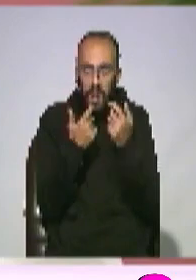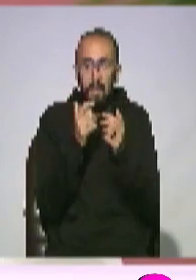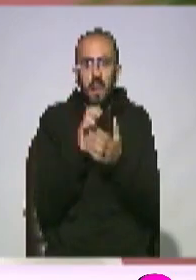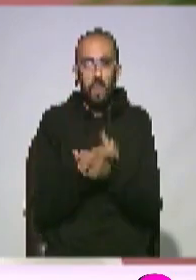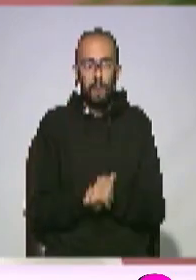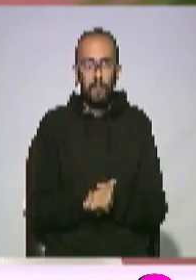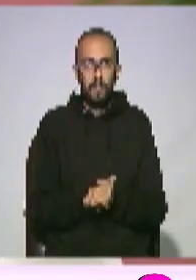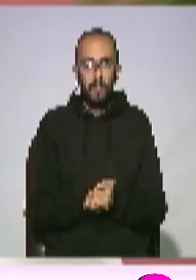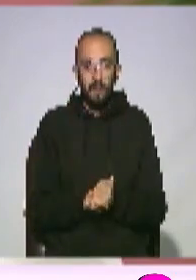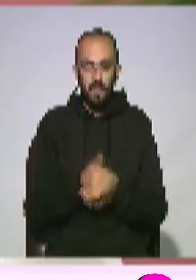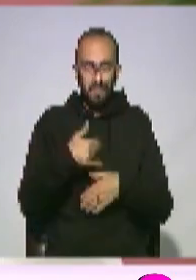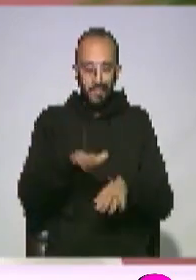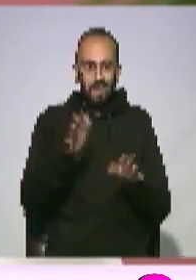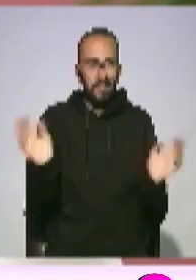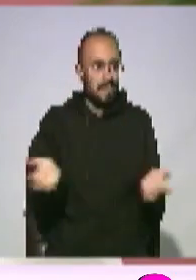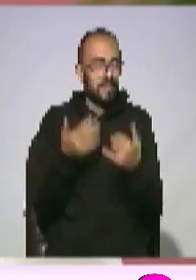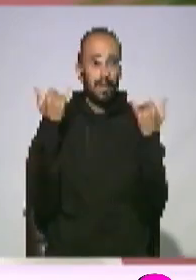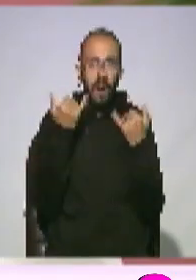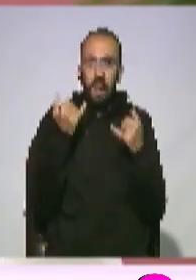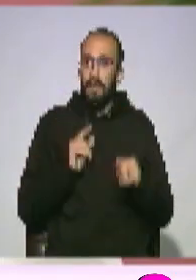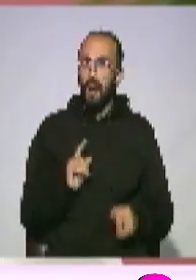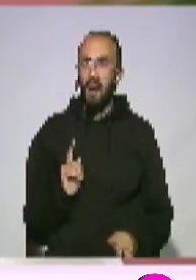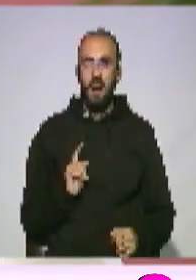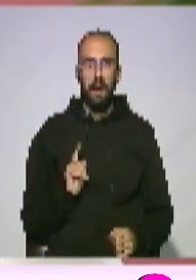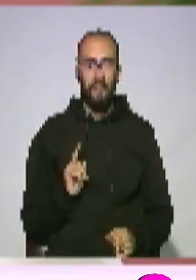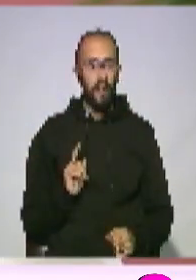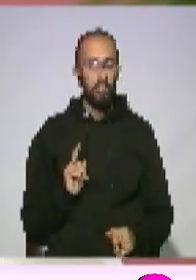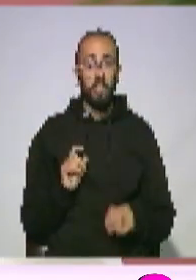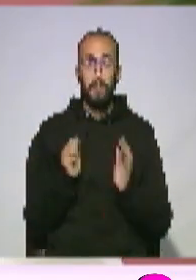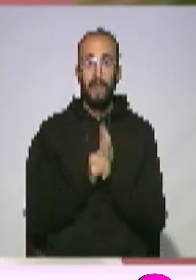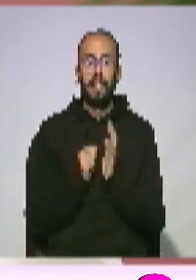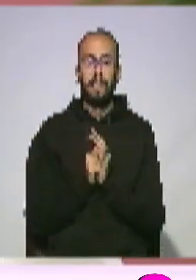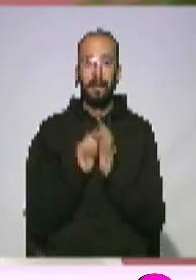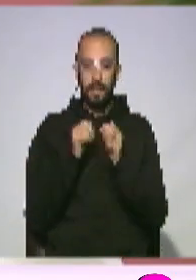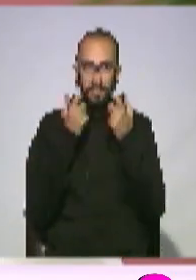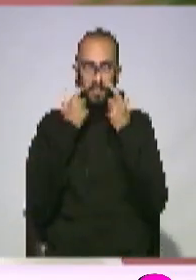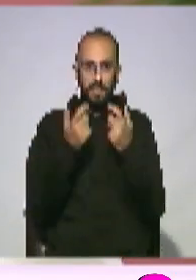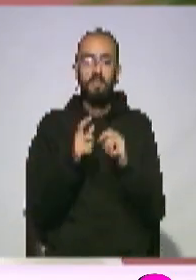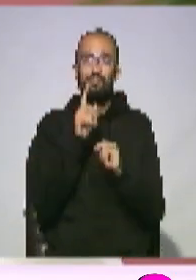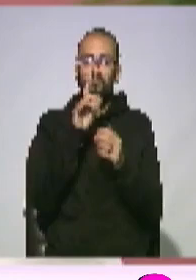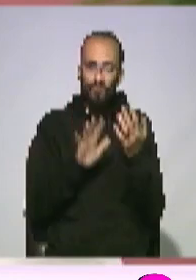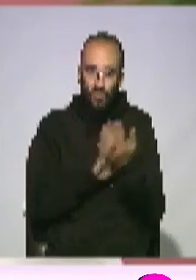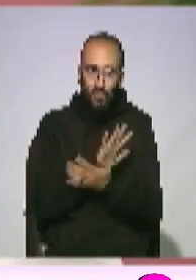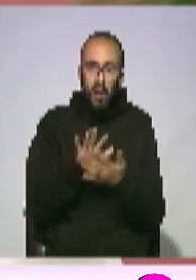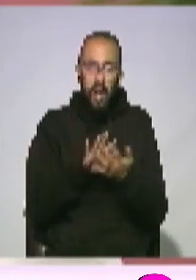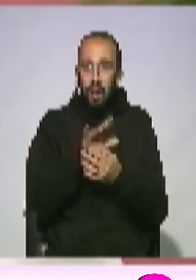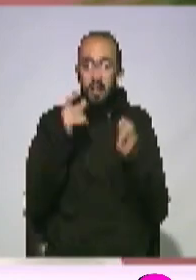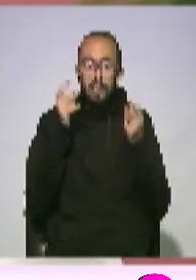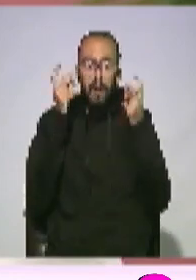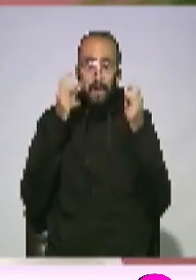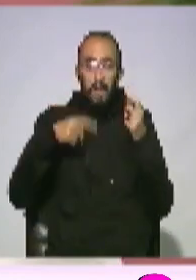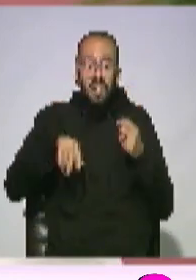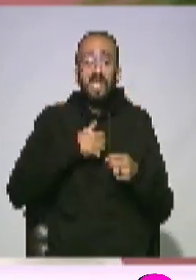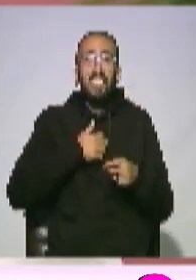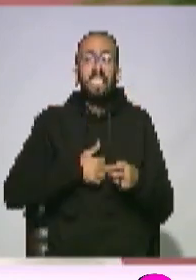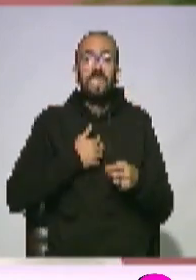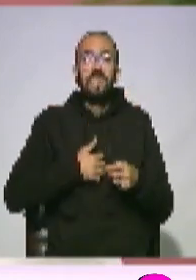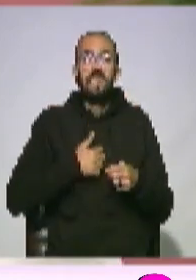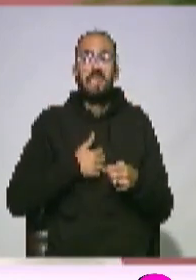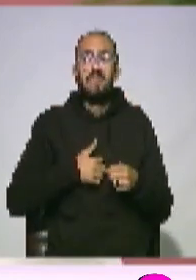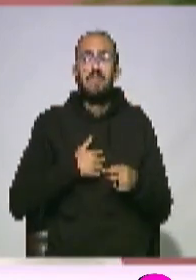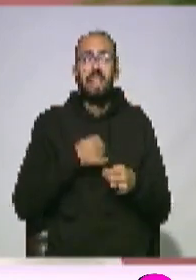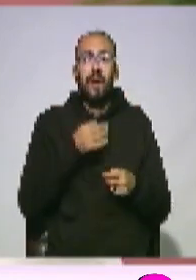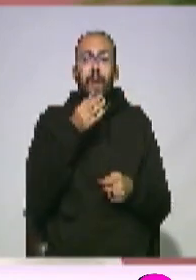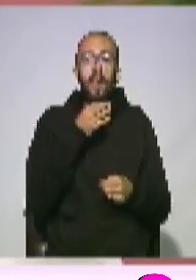احنا ما ينفعش تمر مرور الكرام عندنا عند البيت، ولكن للأسف احنا ثقافتنا النفسية هي ثقافة